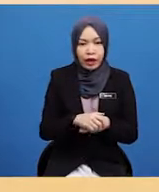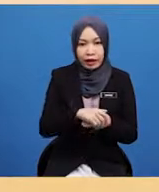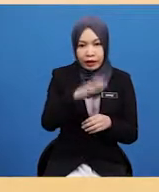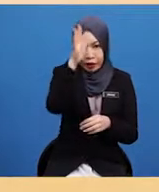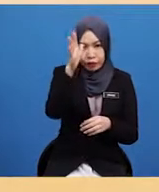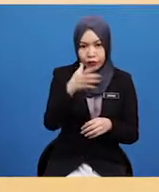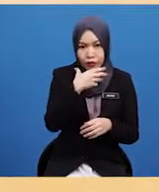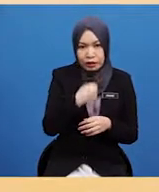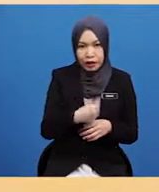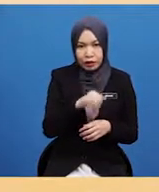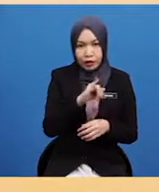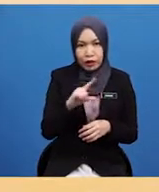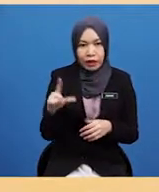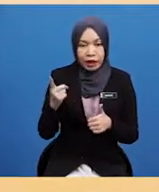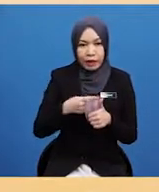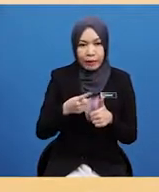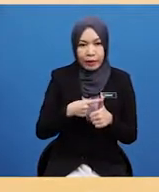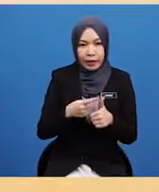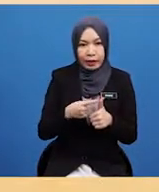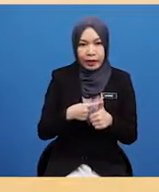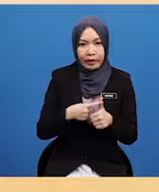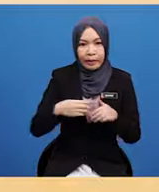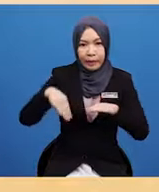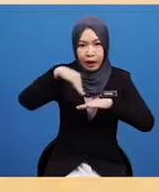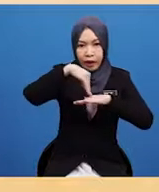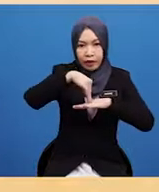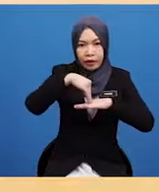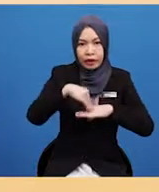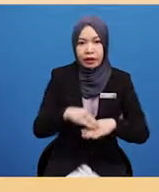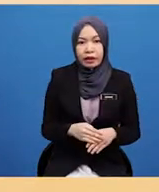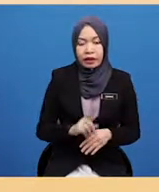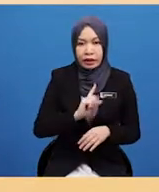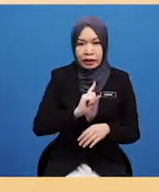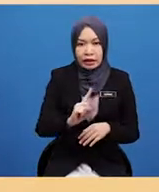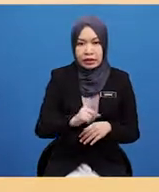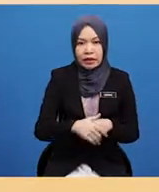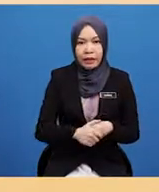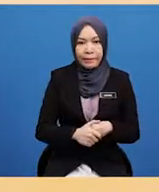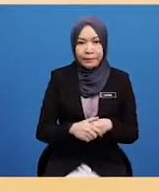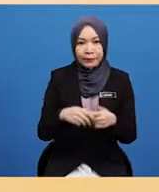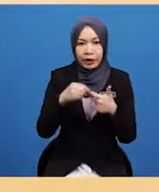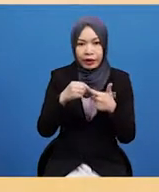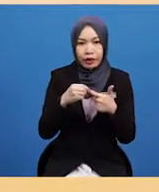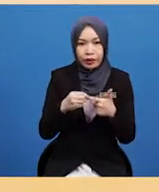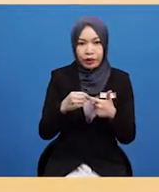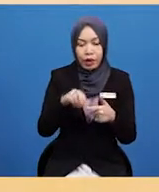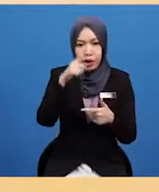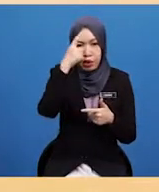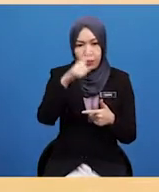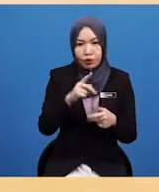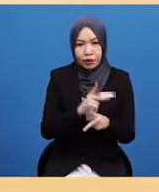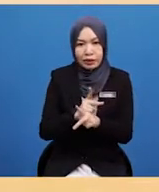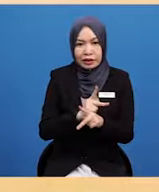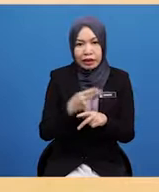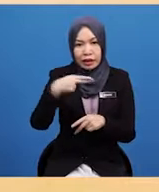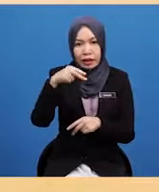kebangkitan Islam melalui gerakan Pan-Islamisme dan yang keduanya ialah mempertahankan hak